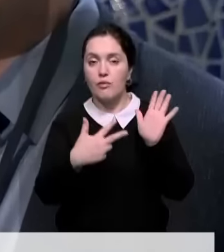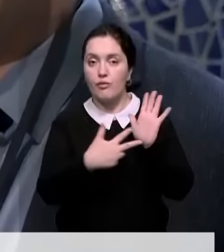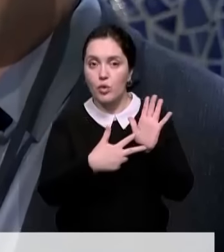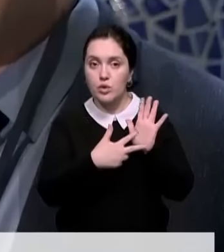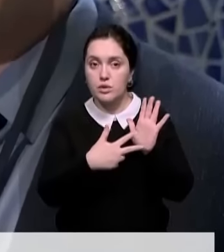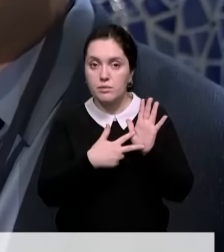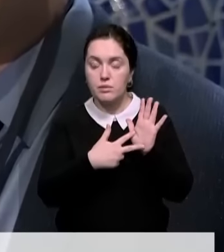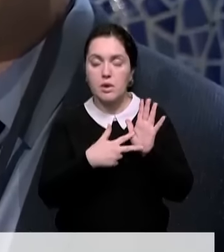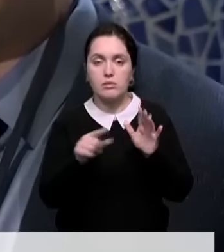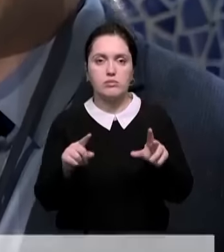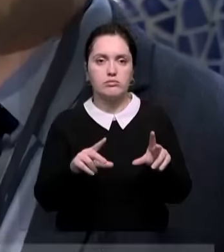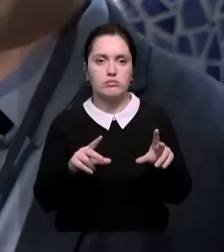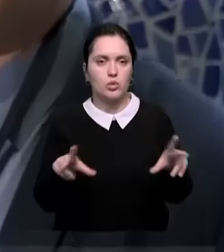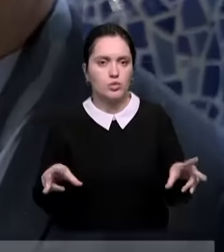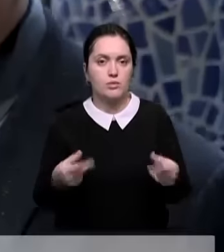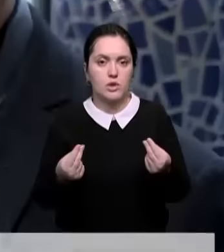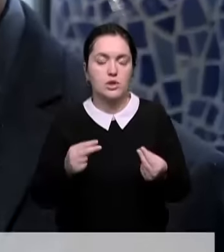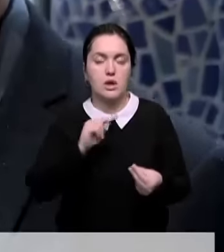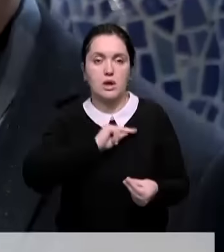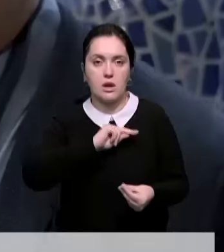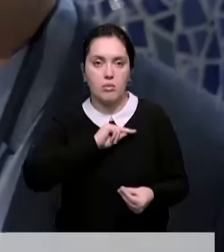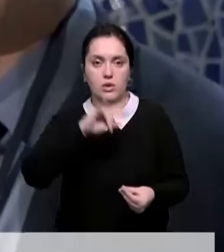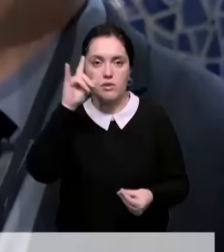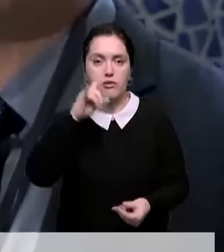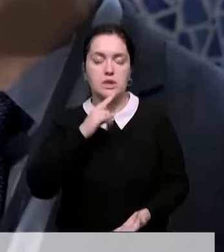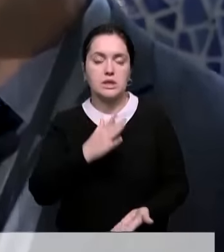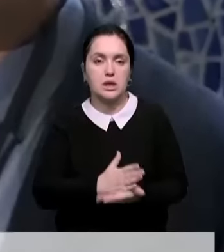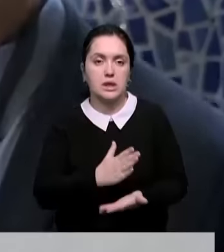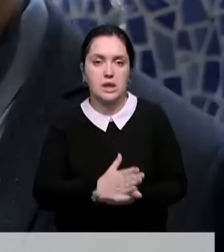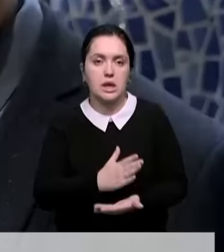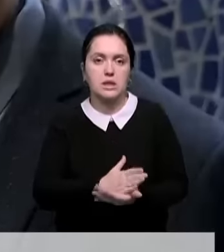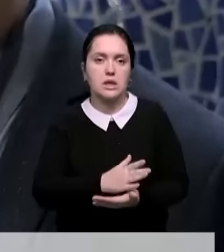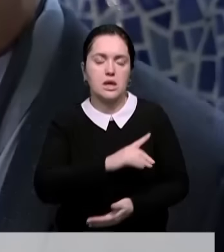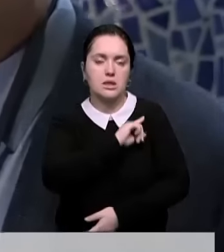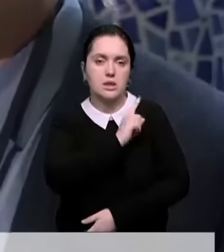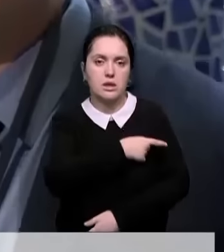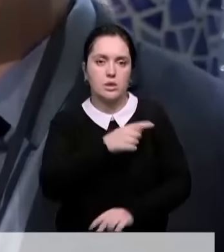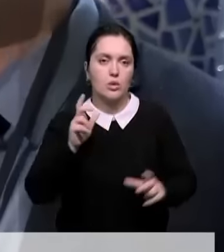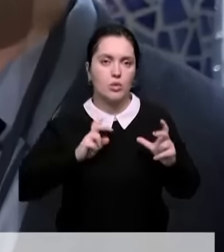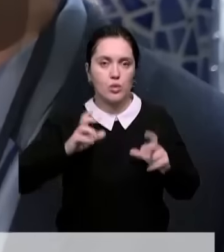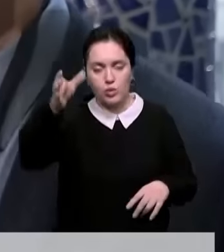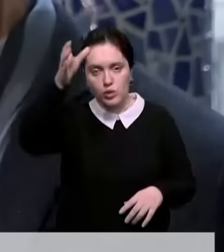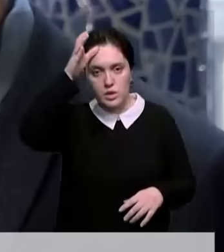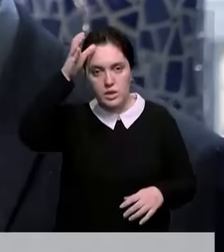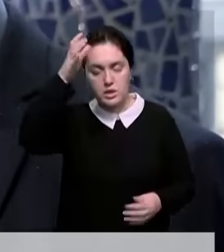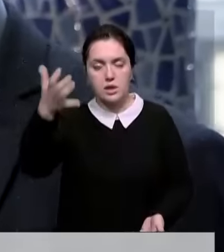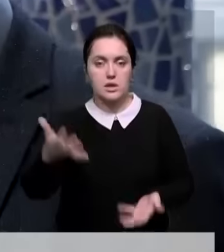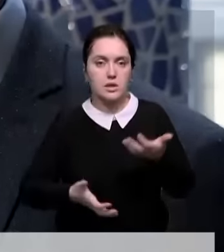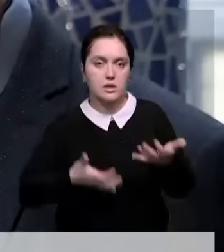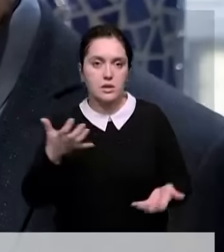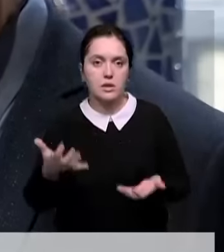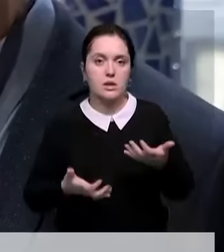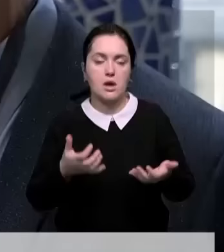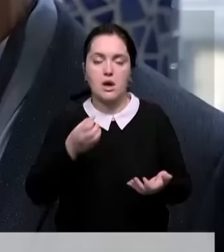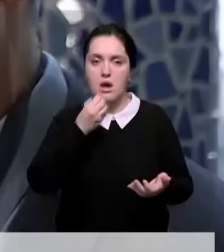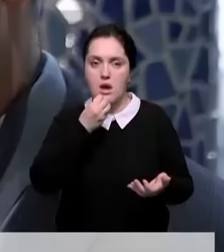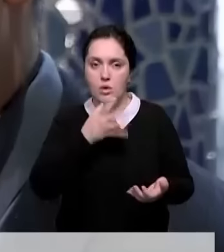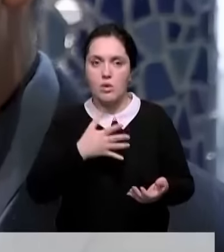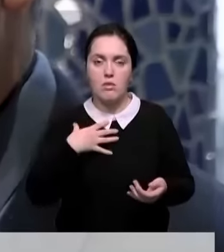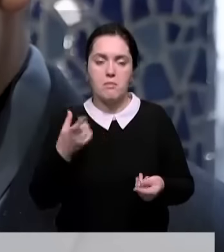они очень успешно работают, потому что в Казахстане есть очень сильные университеты, исследовательские университеты, хорошие